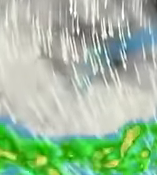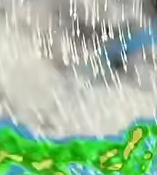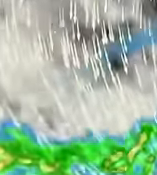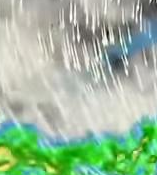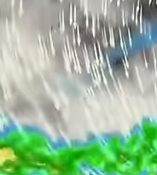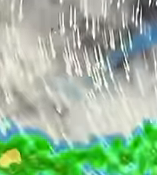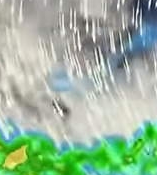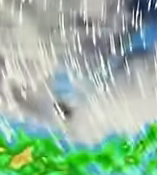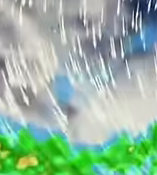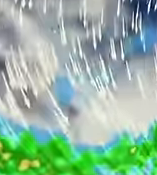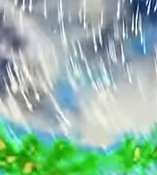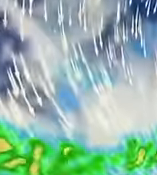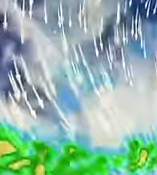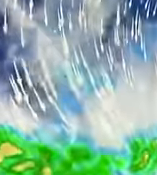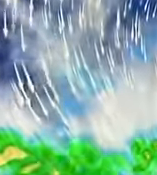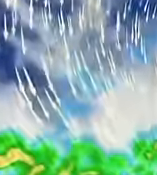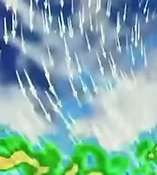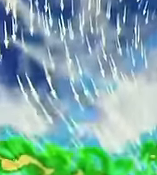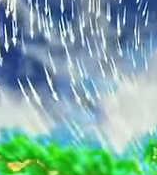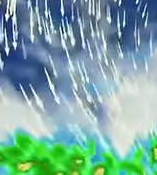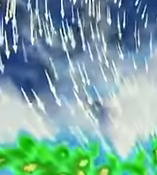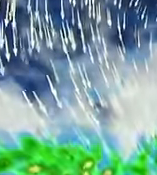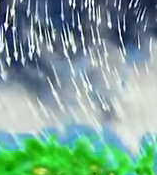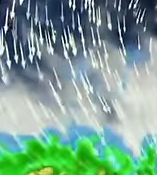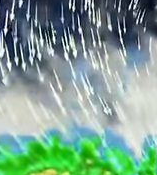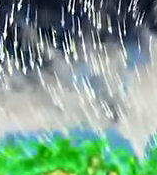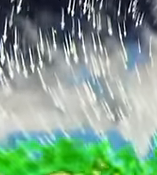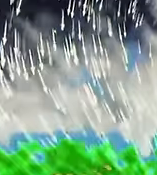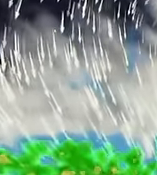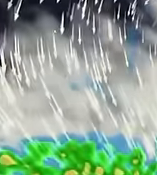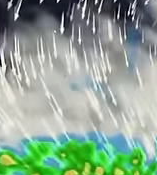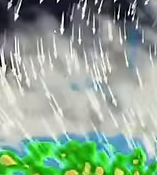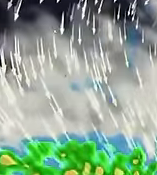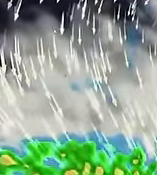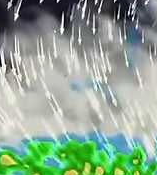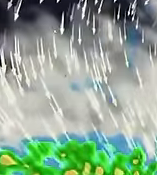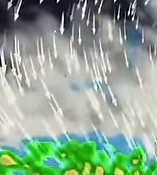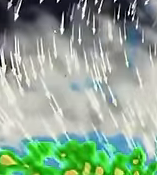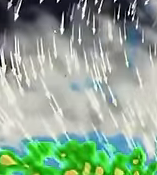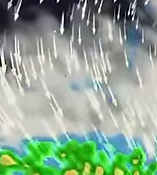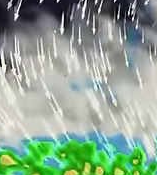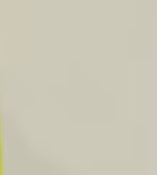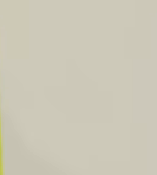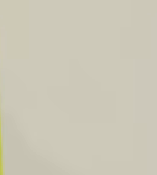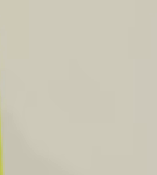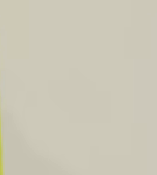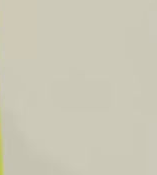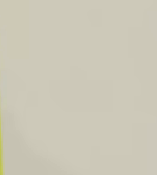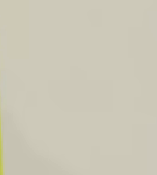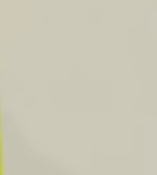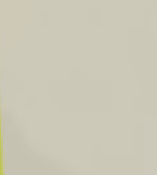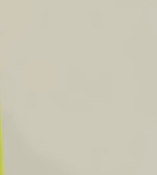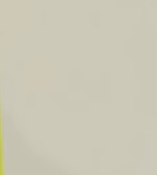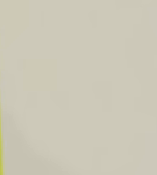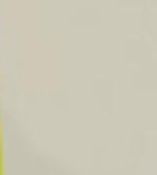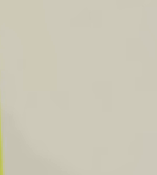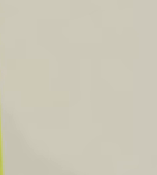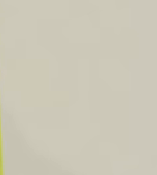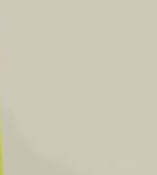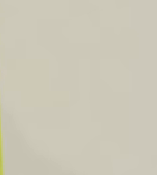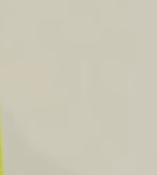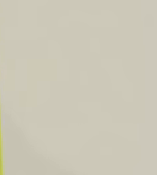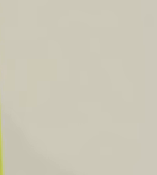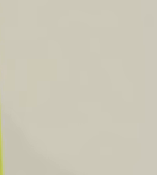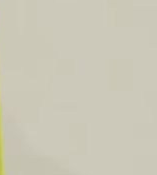lyaffe ekireeseewo omusana okwaka mu bitundu by'eggwanga ebisinga obungi. Mu biseera eby'okumakya mu bitundu ebyo